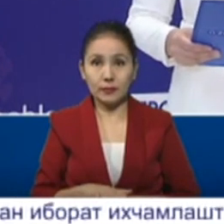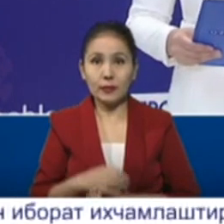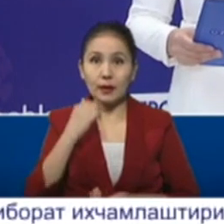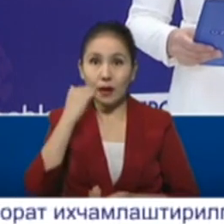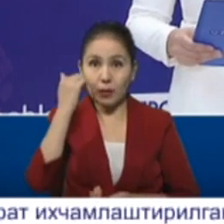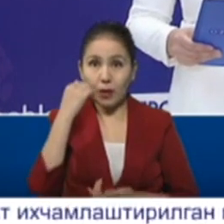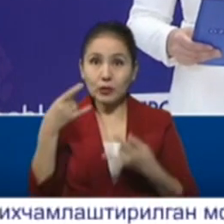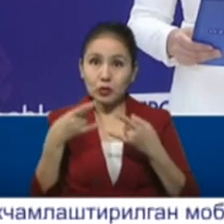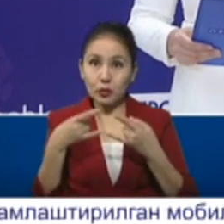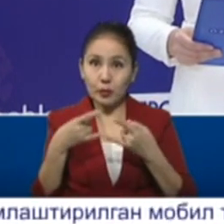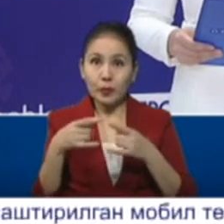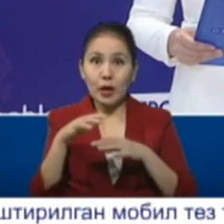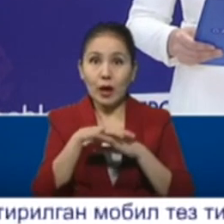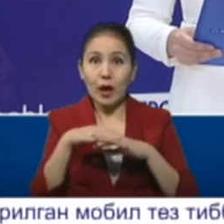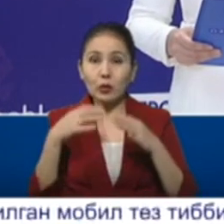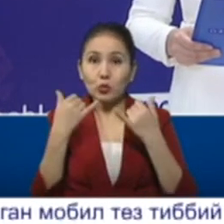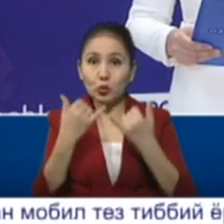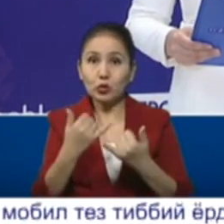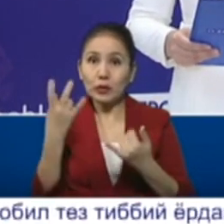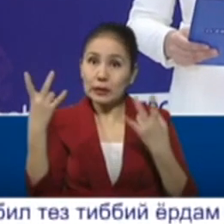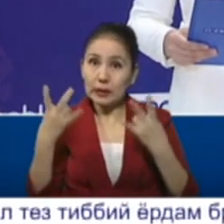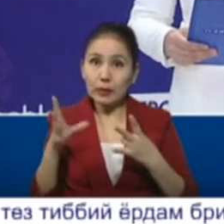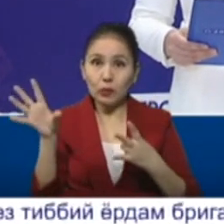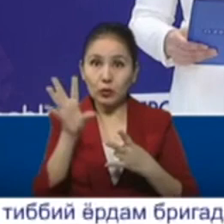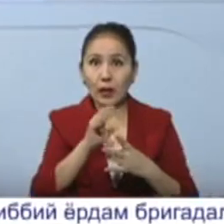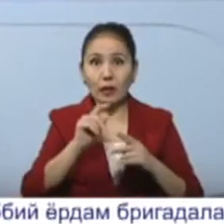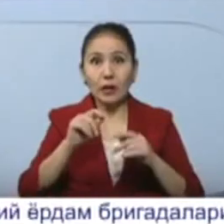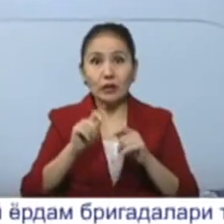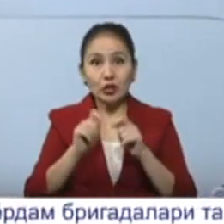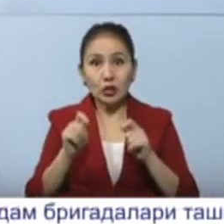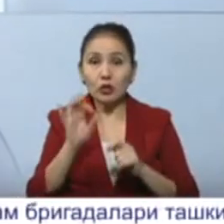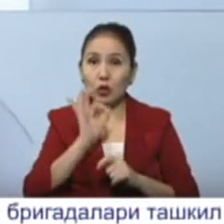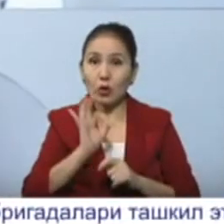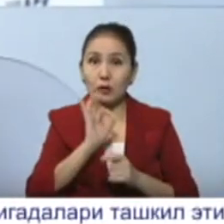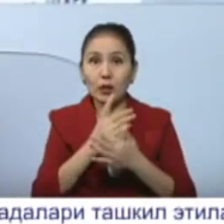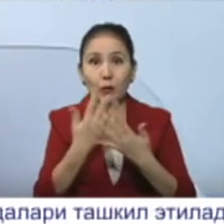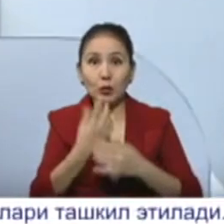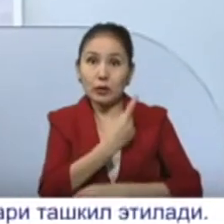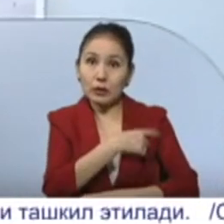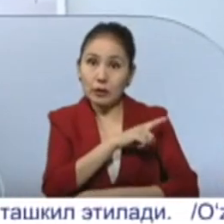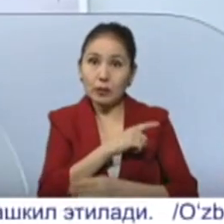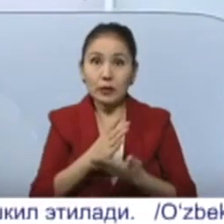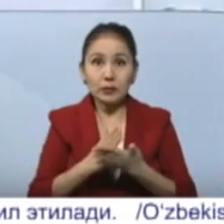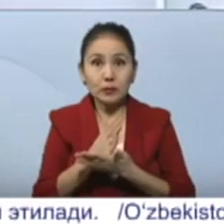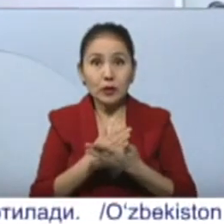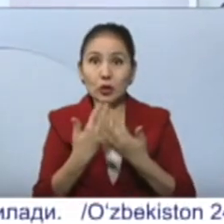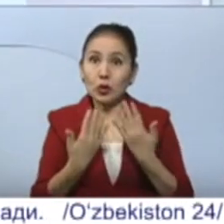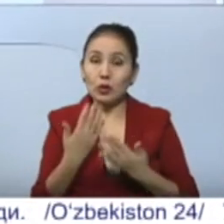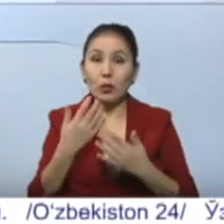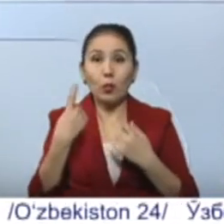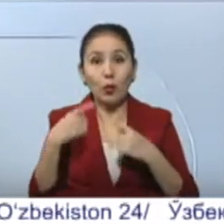Rahmat studiya. Xalq uchun kerakli bo'lgan barcha xizmatlarni o'sha onlayn tarzda tashkil etish. Bu o'sha dori-darmon bo'yicha deymizmi yoki tibbiy xizmatlar bo'yicha deymizmi yoki